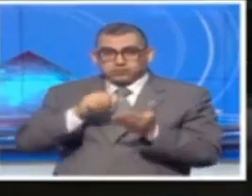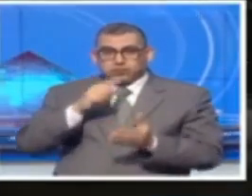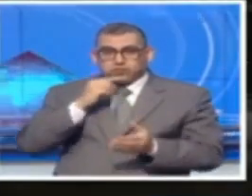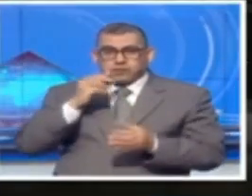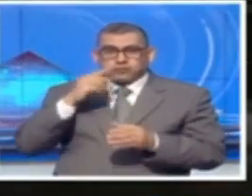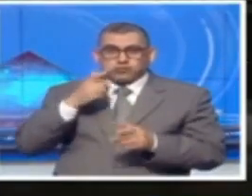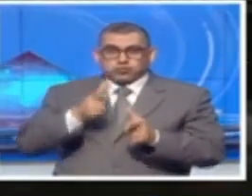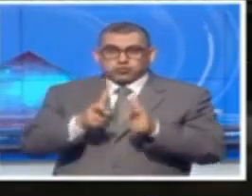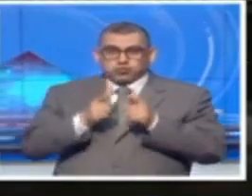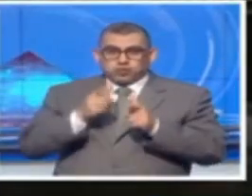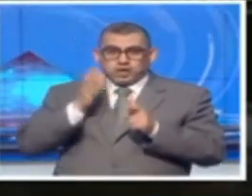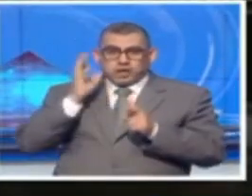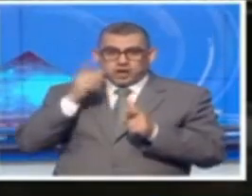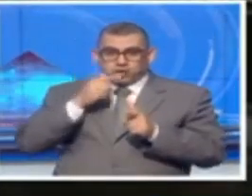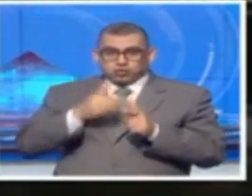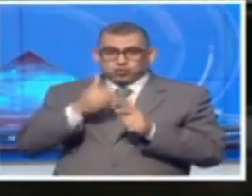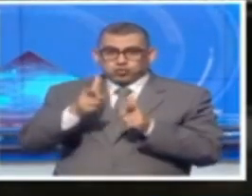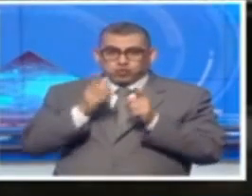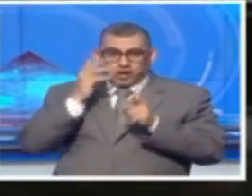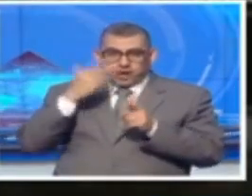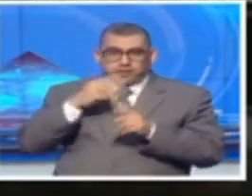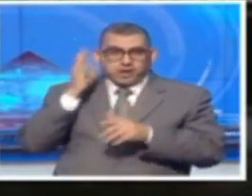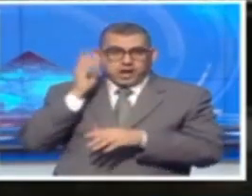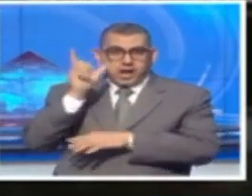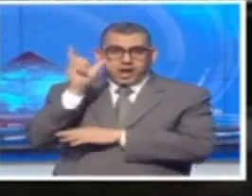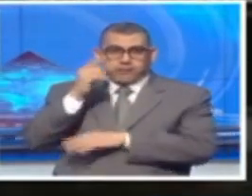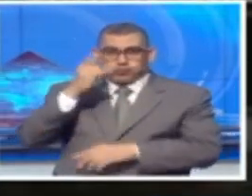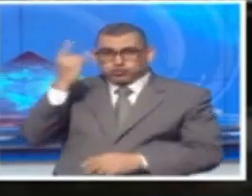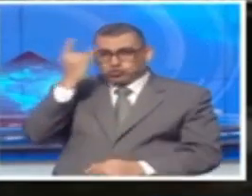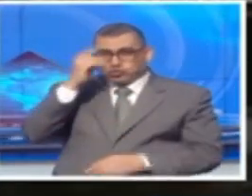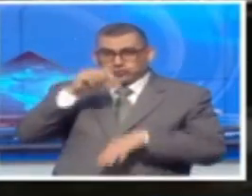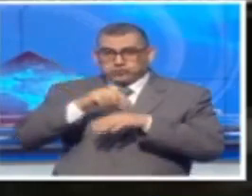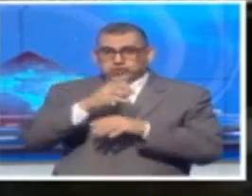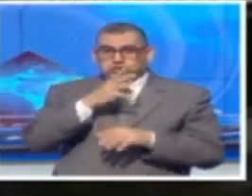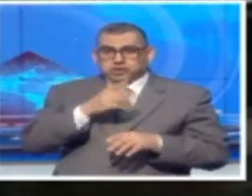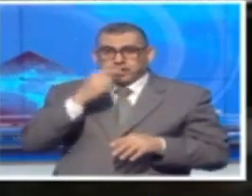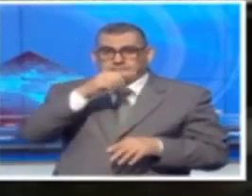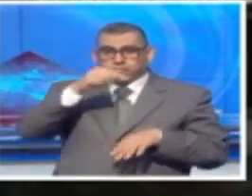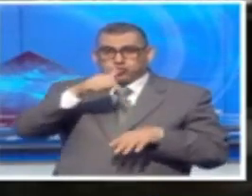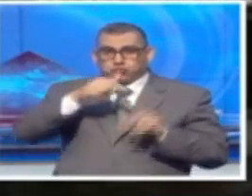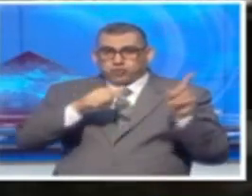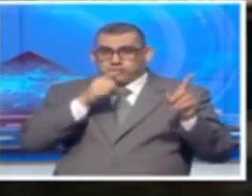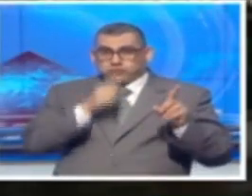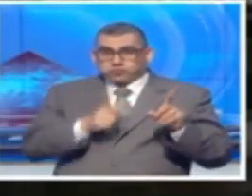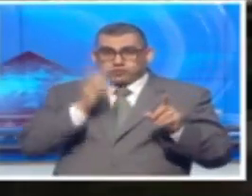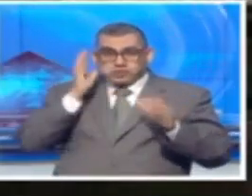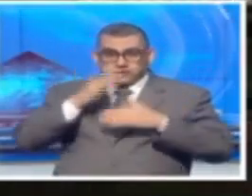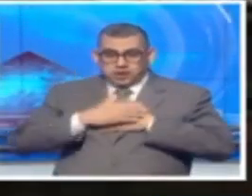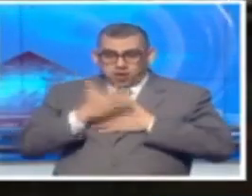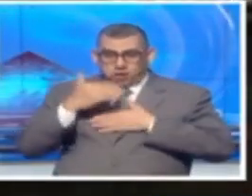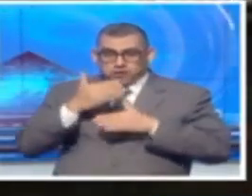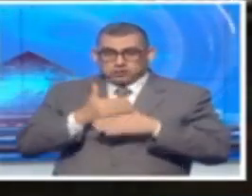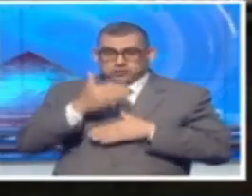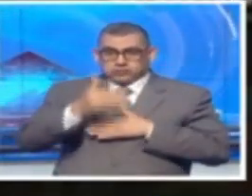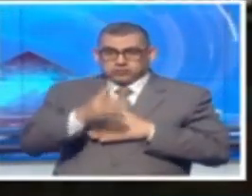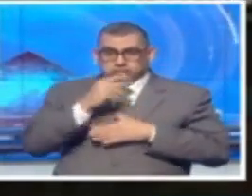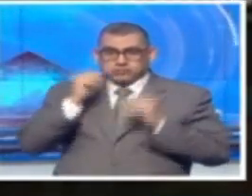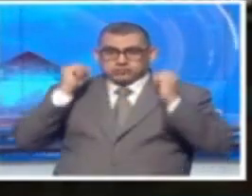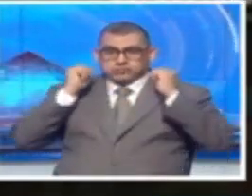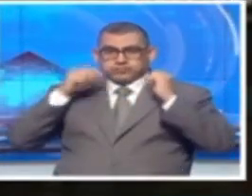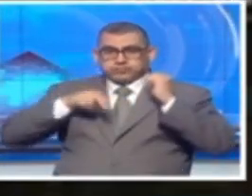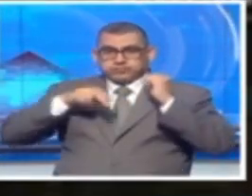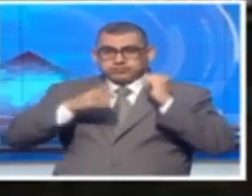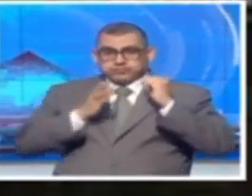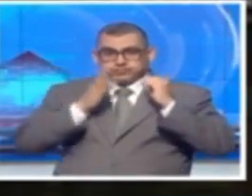تتم غدا عقب صلاة الظهر من مسجد الشرطة بالشيخ زايد، وعقب صلاة الجنازة سيتم تشييع